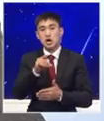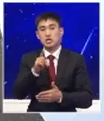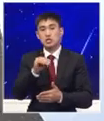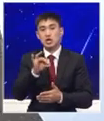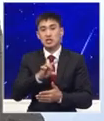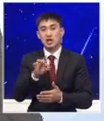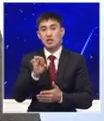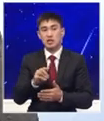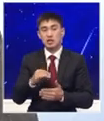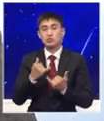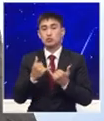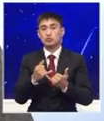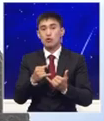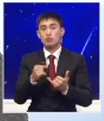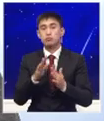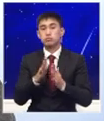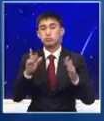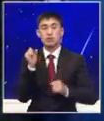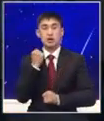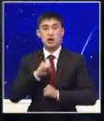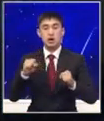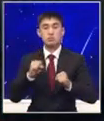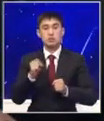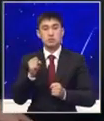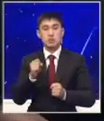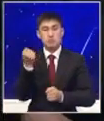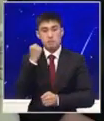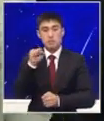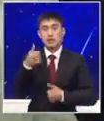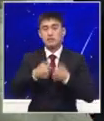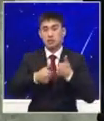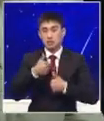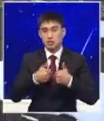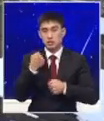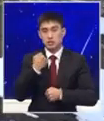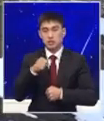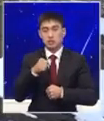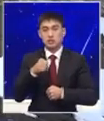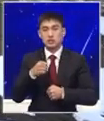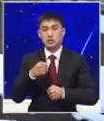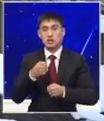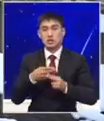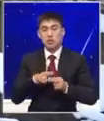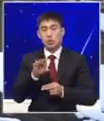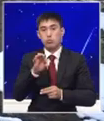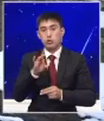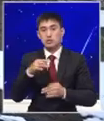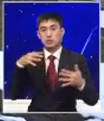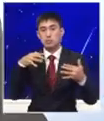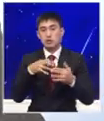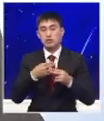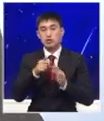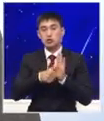Такого эпитета он удостоился за безграничную храбрость и блестящие победы в сражениях. Так, под его предводительством в Арбулакской битве